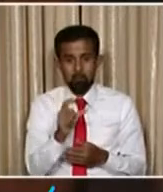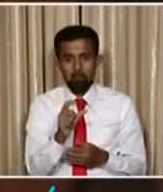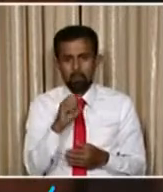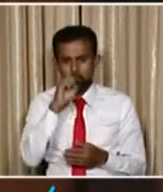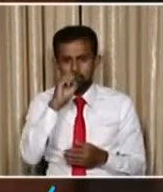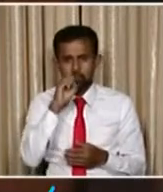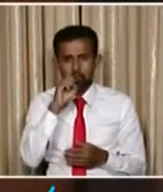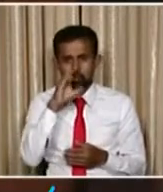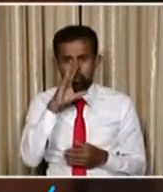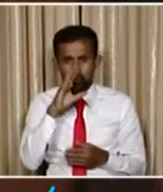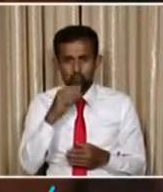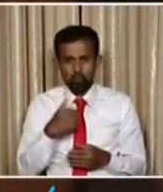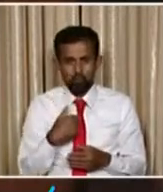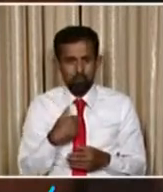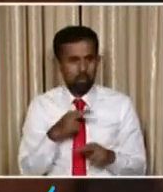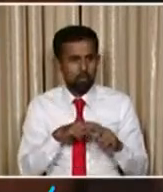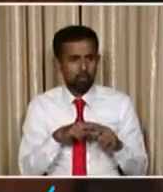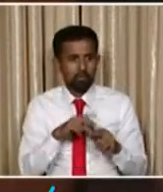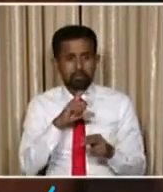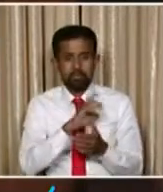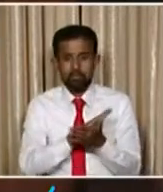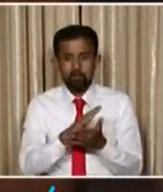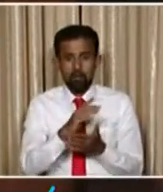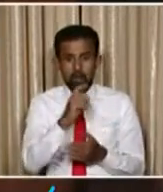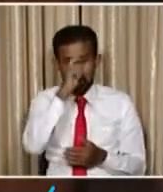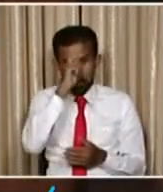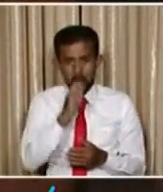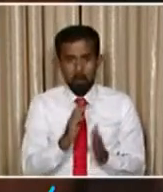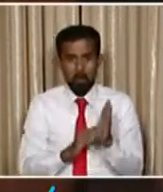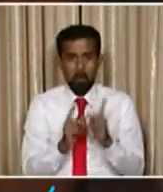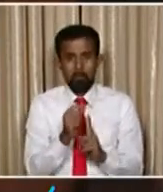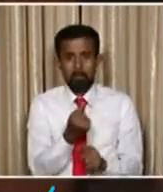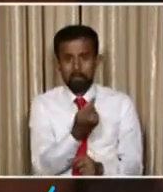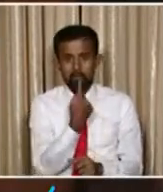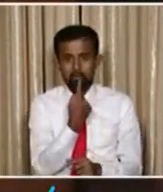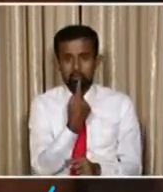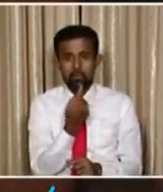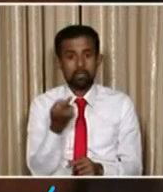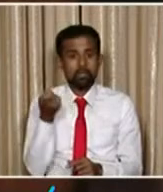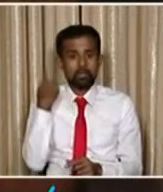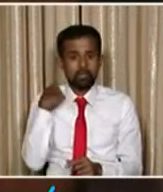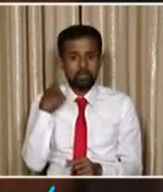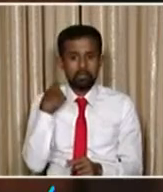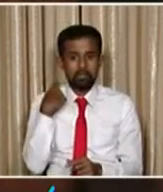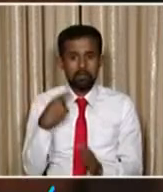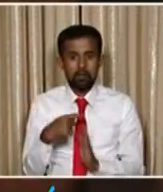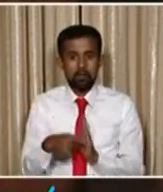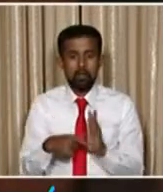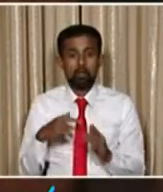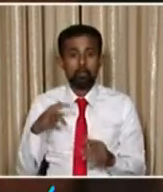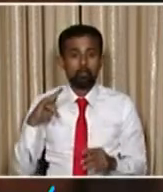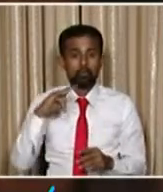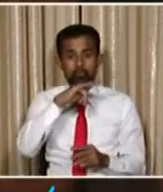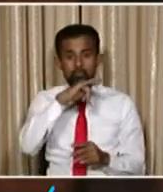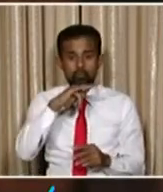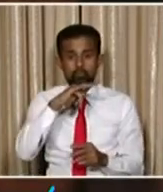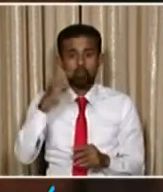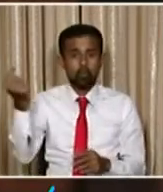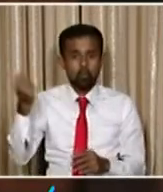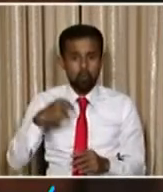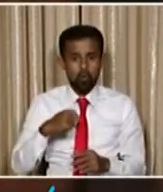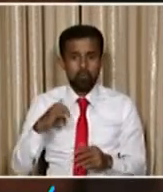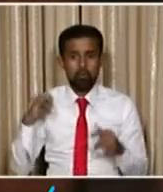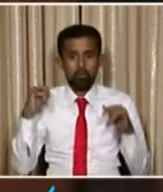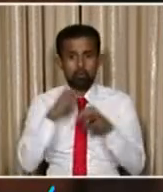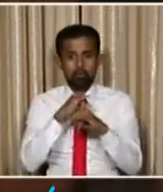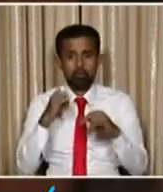උදේ මගේ අපේ මිත්‍ර චන්දින් වීරක්කොඩි මන්ත්‍රීතුමත් ඇමතුමත් හිටපු ඇමතුමත් කියලා තිනවා. ඊයේ දවසේ ශ්‍රී ලංකන් ගුවන් සේවයේ එන්න තිබ්බ ගුවන්